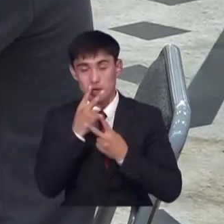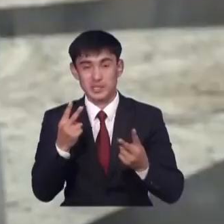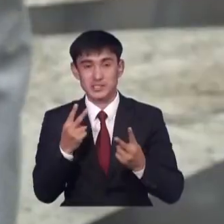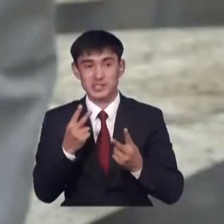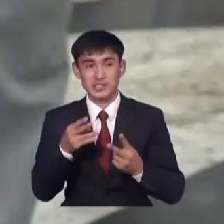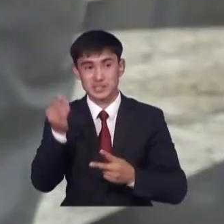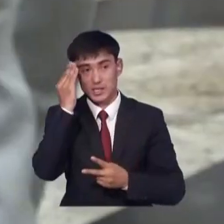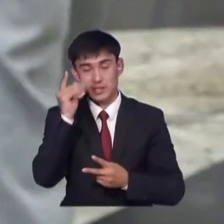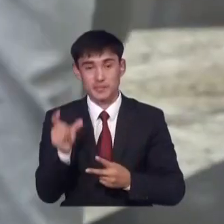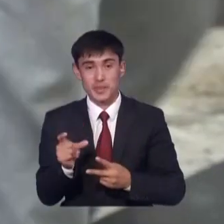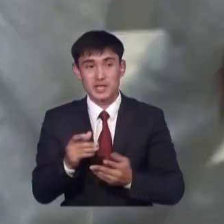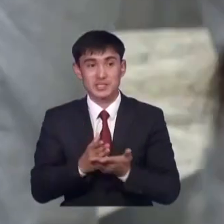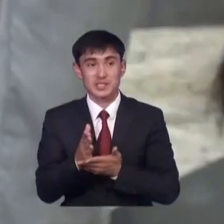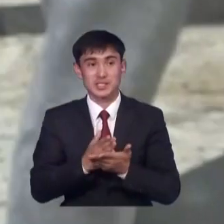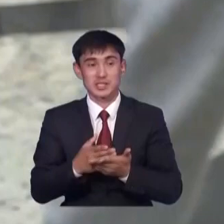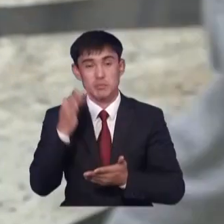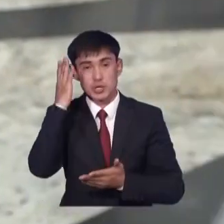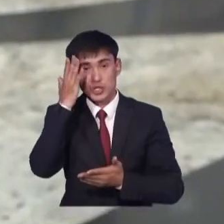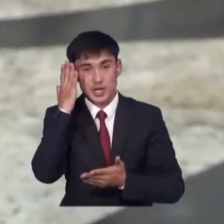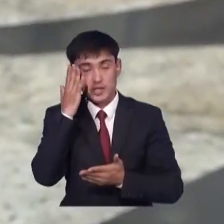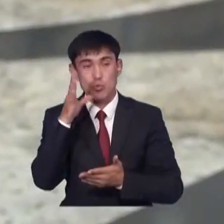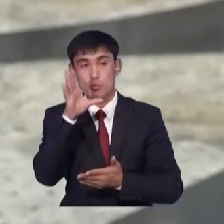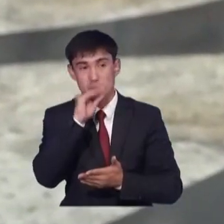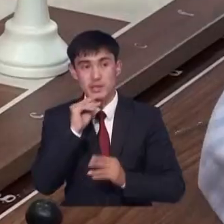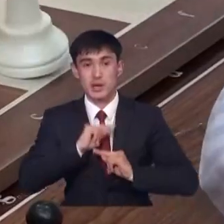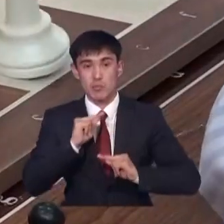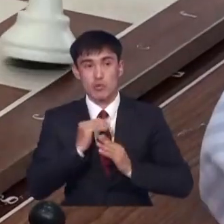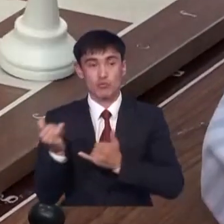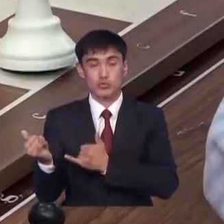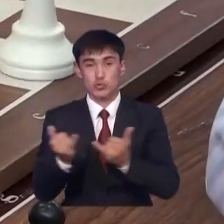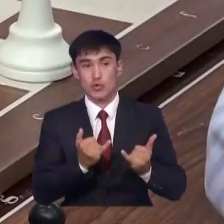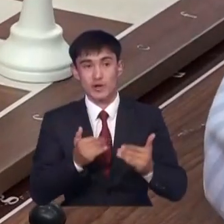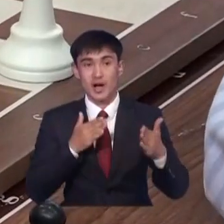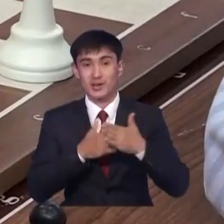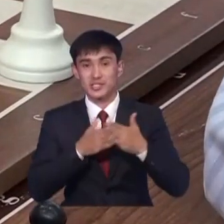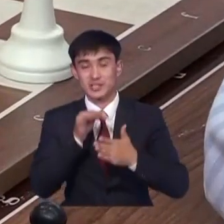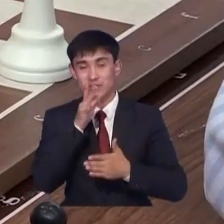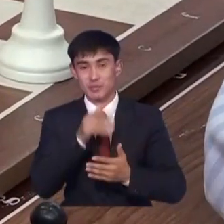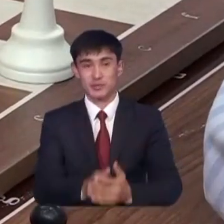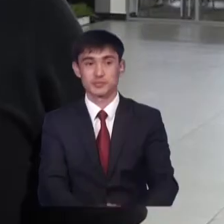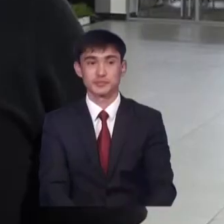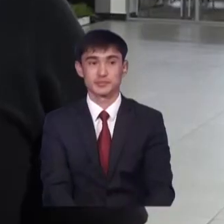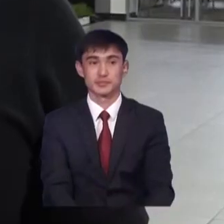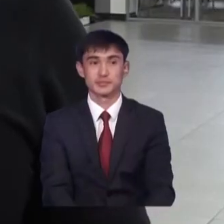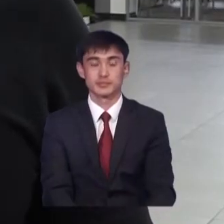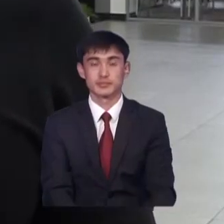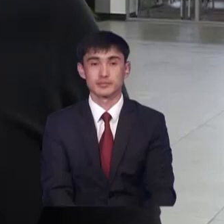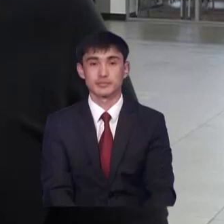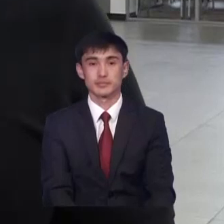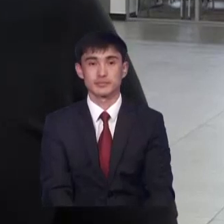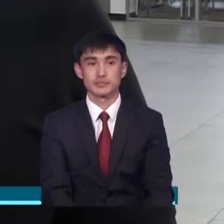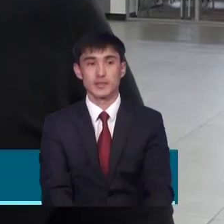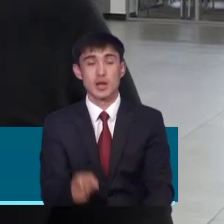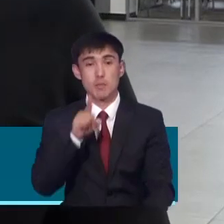демонстрации их таланта, стратегического мышления и умения работать в условиях ограниченного времени. Ко дню